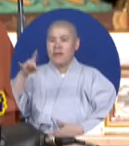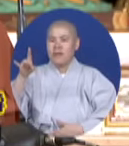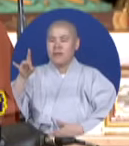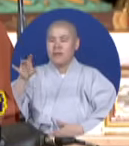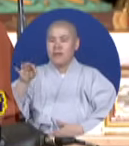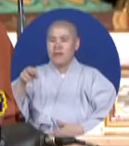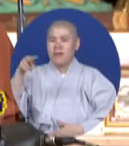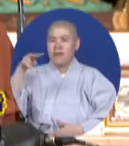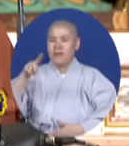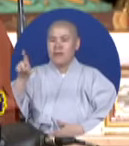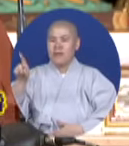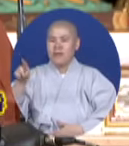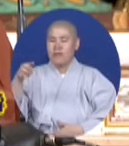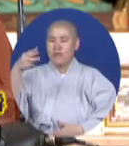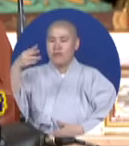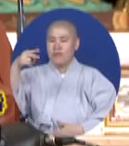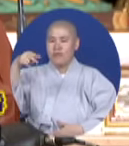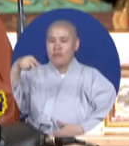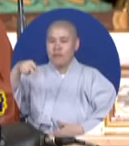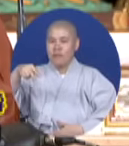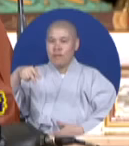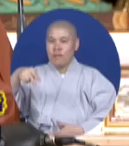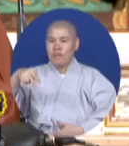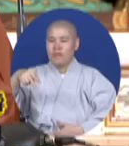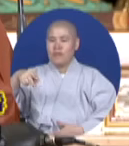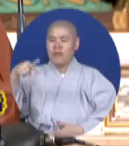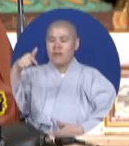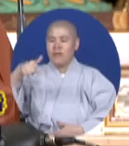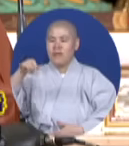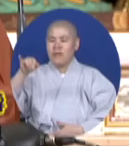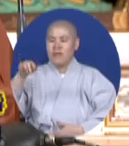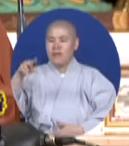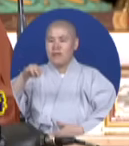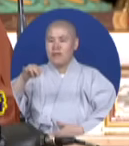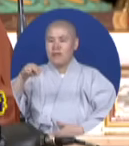료 기시